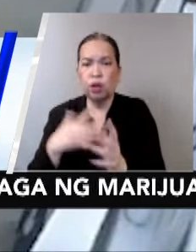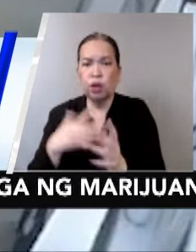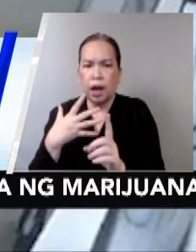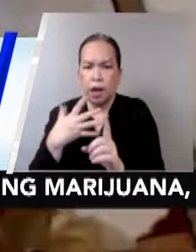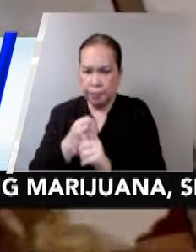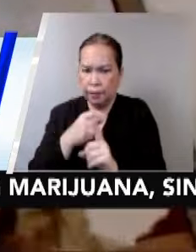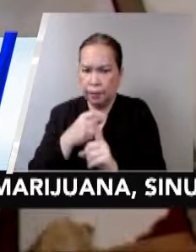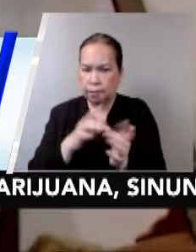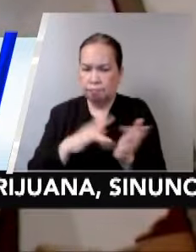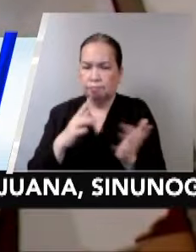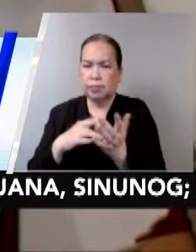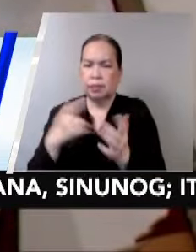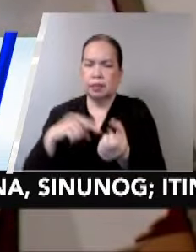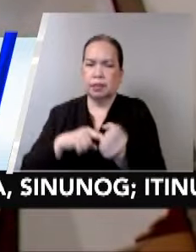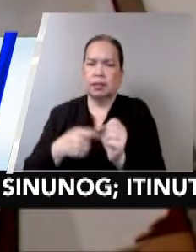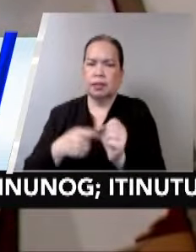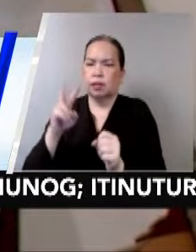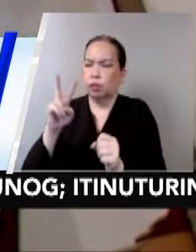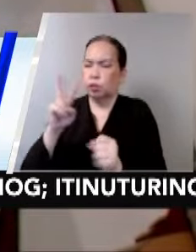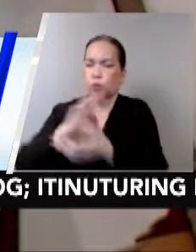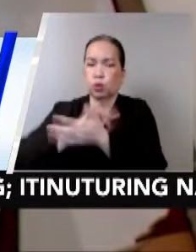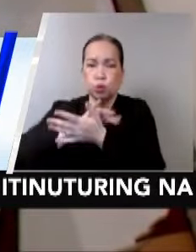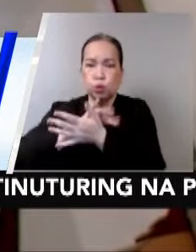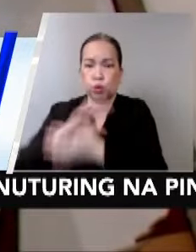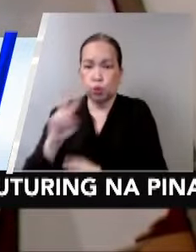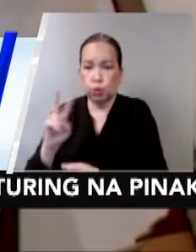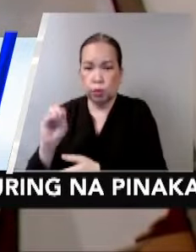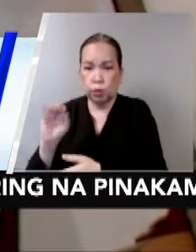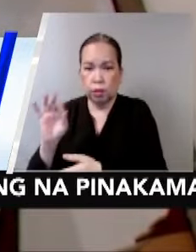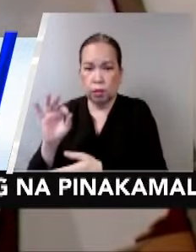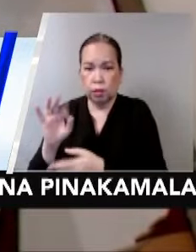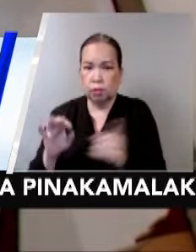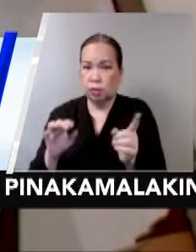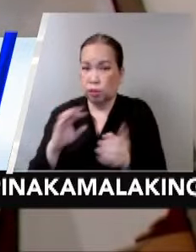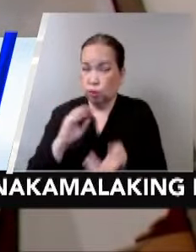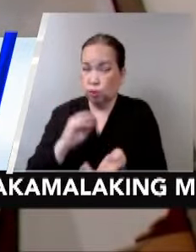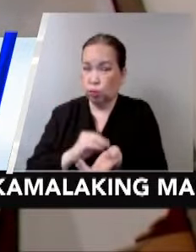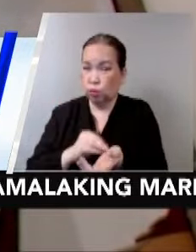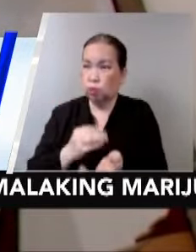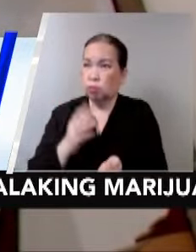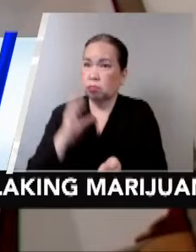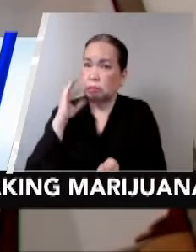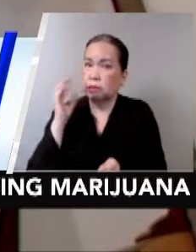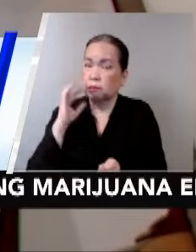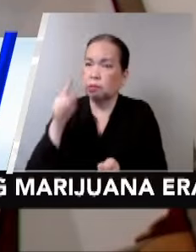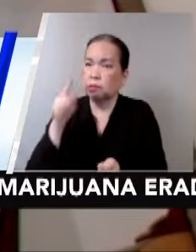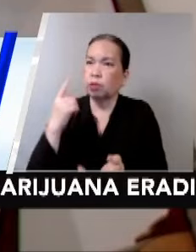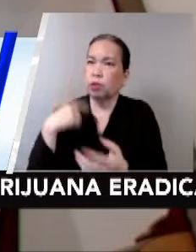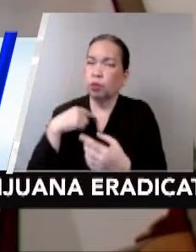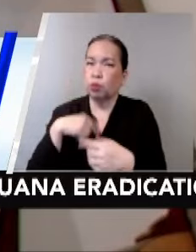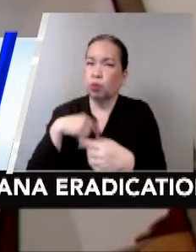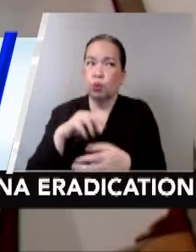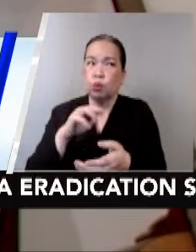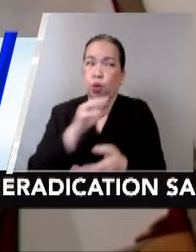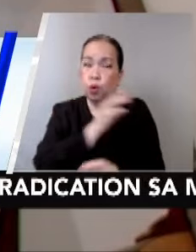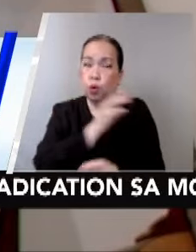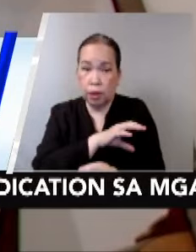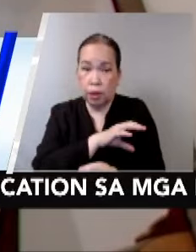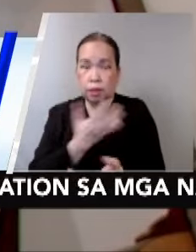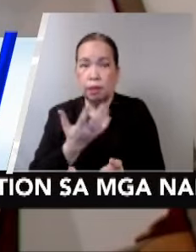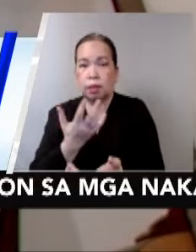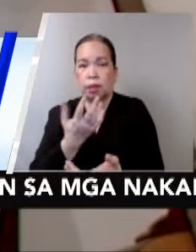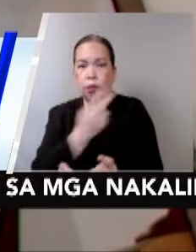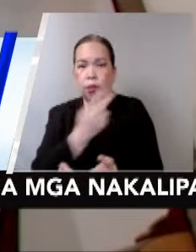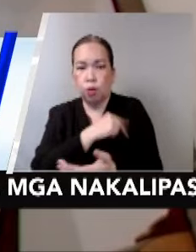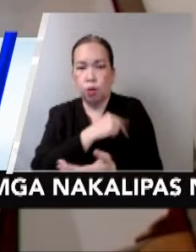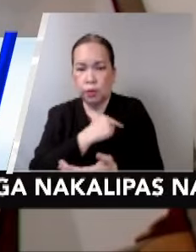pandemya. Similarly, ang mga nangyari sa kanila was they're on duty, no? Nasa hospital sila or nasa clinic. And then while they are attending